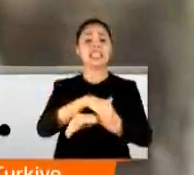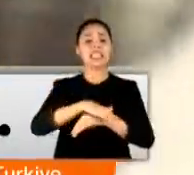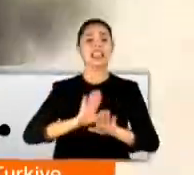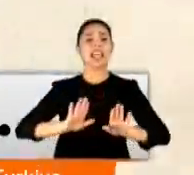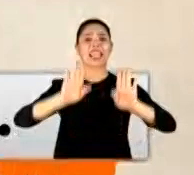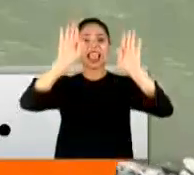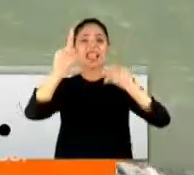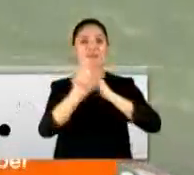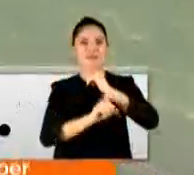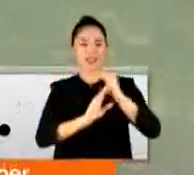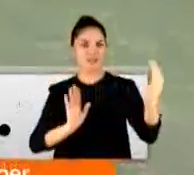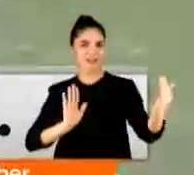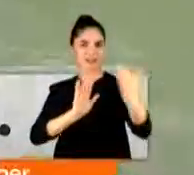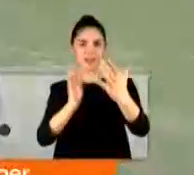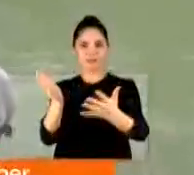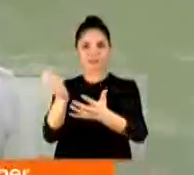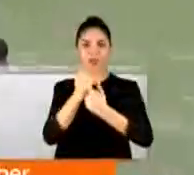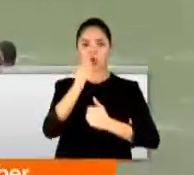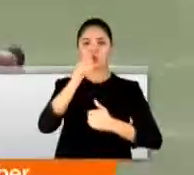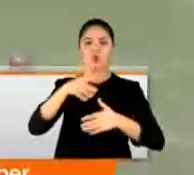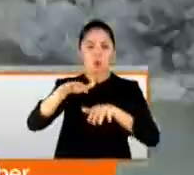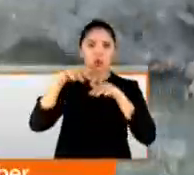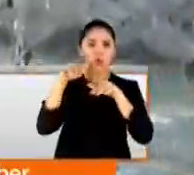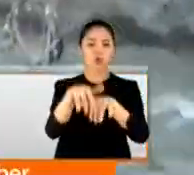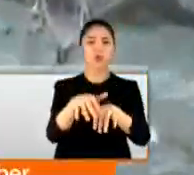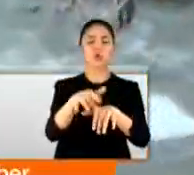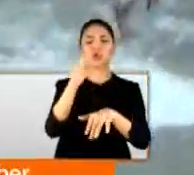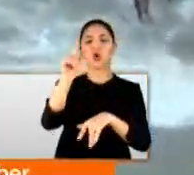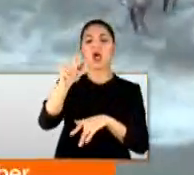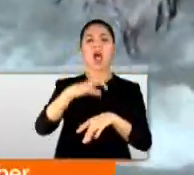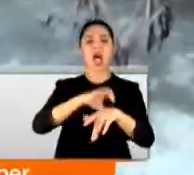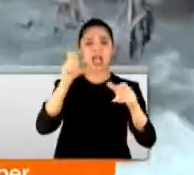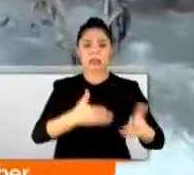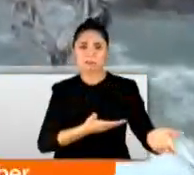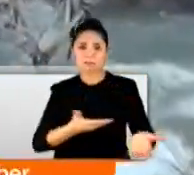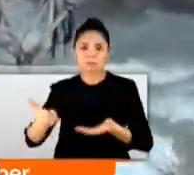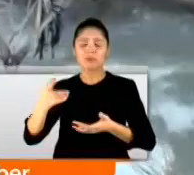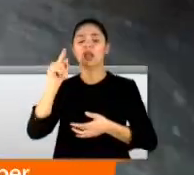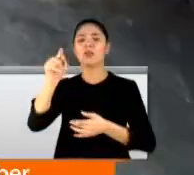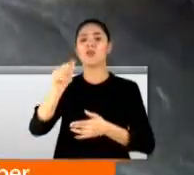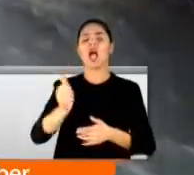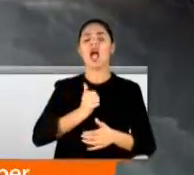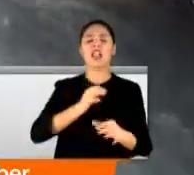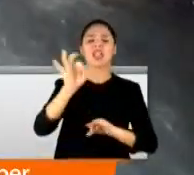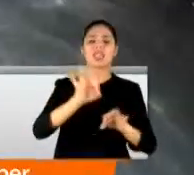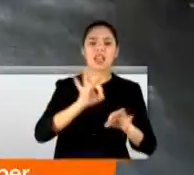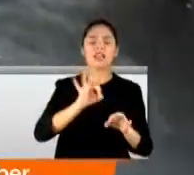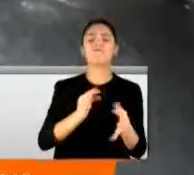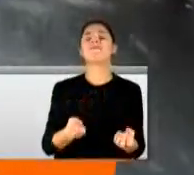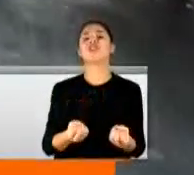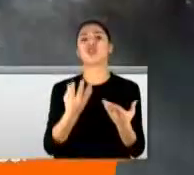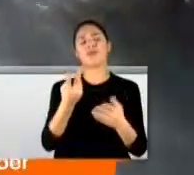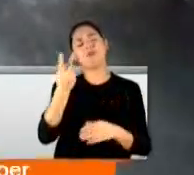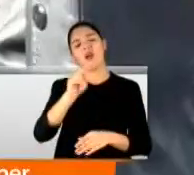grubu karşılarken Habur Çayı'nda dengesini kaybedip akıntıya kapıldı. Hastaneye kaldırılan Teğmen Sönmez yapılan tüm müdahalelere